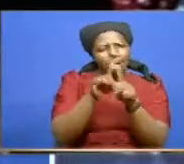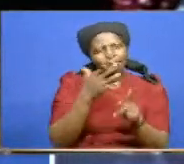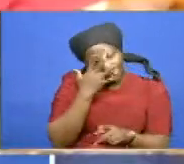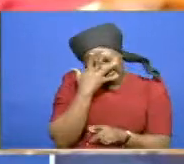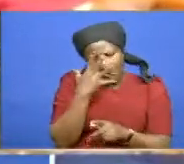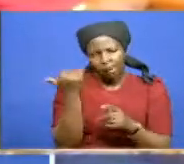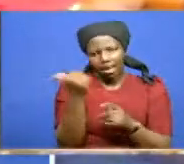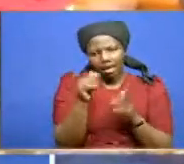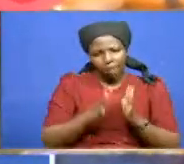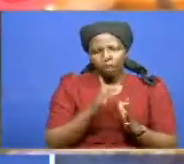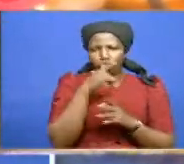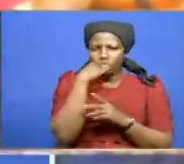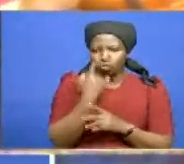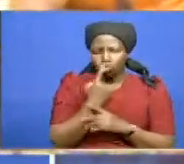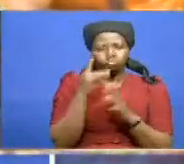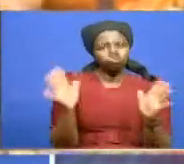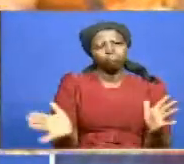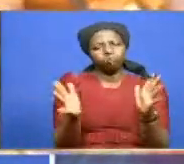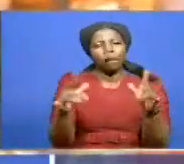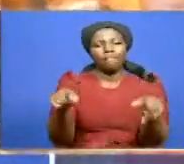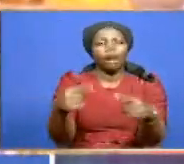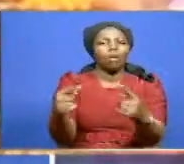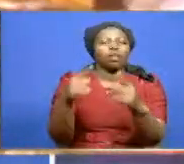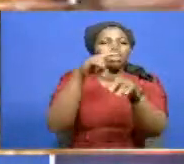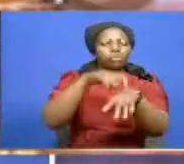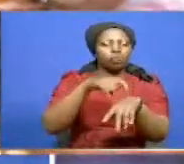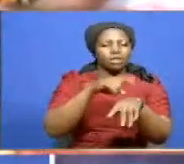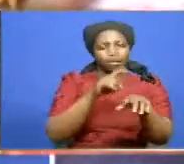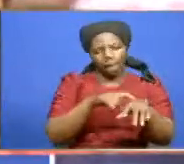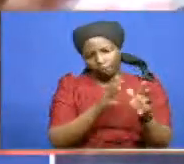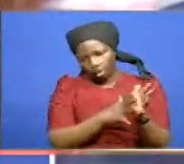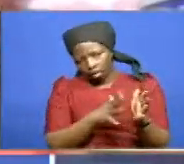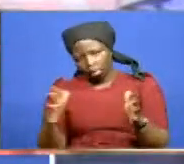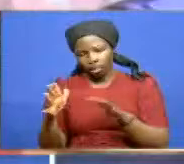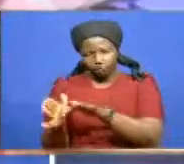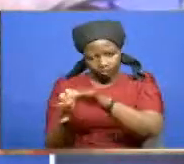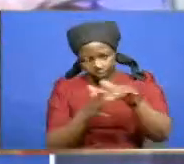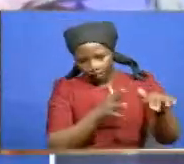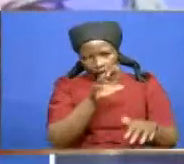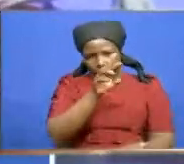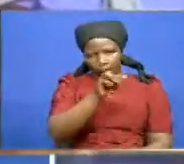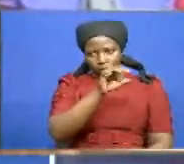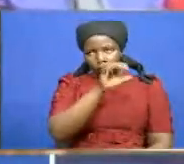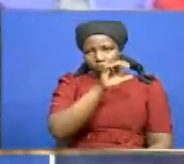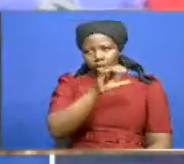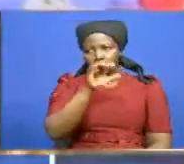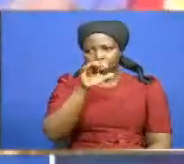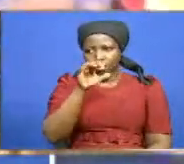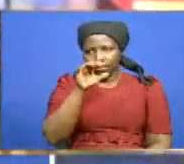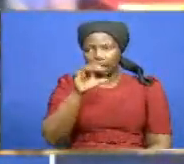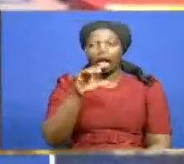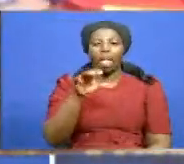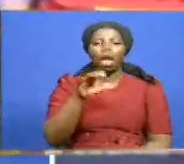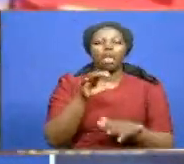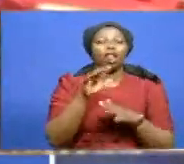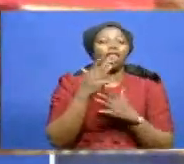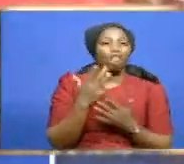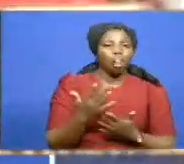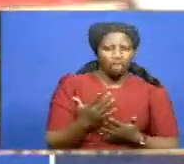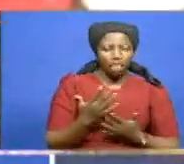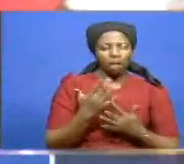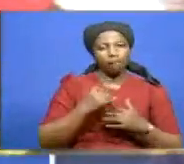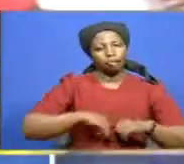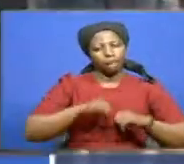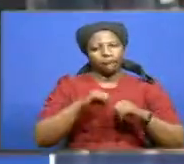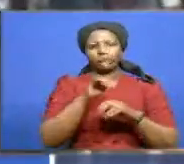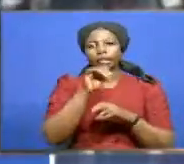the period. Kwingineko, kiongozi wa chama cha maendeleo Chapchap Alfred Mutua amepuuzilia mbali madai kuwa mgombeaji wa chama